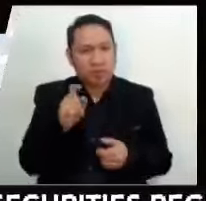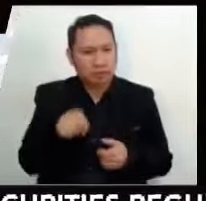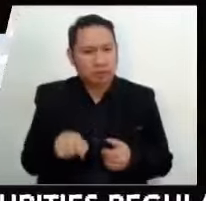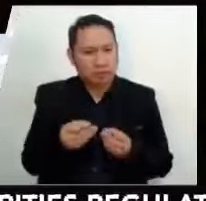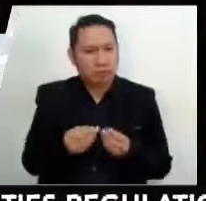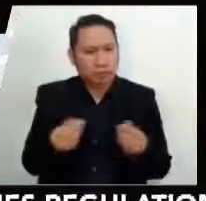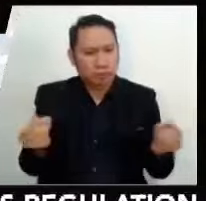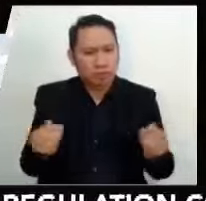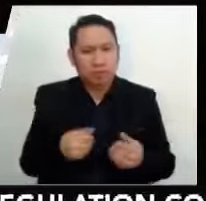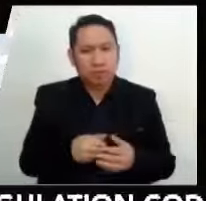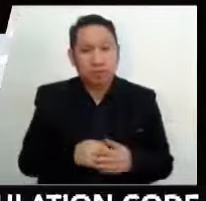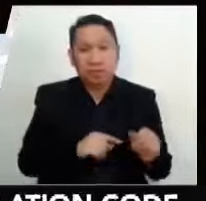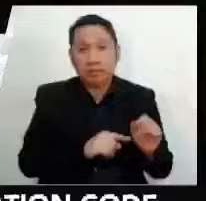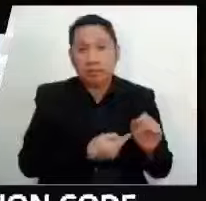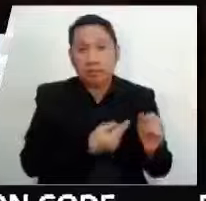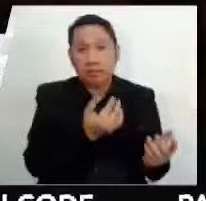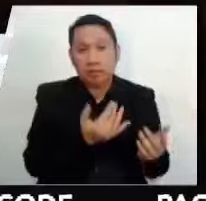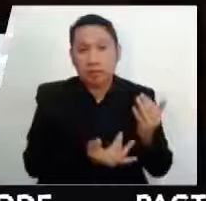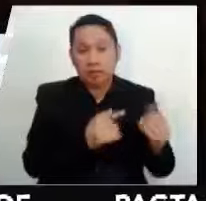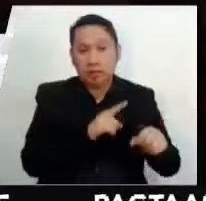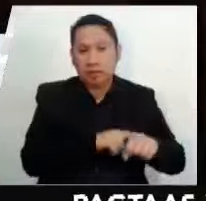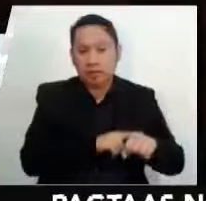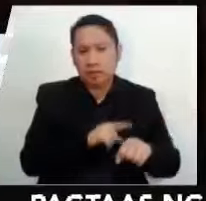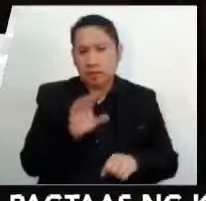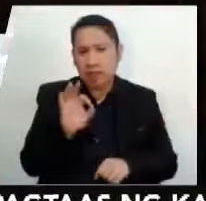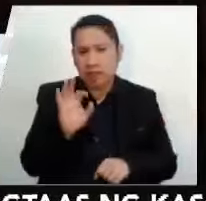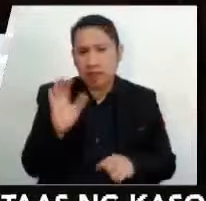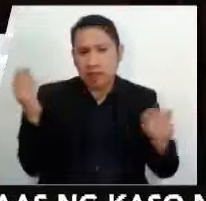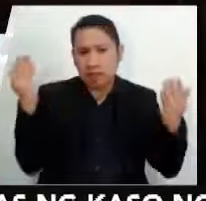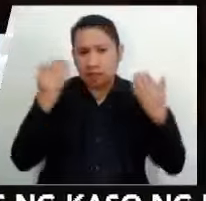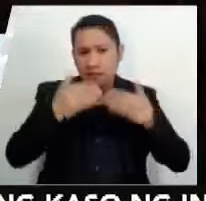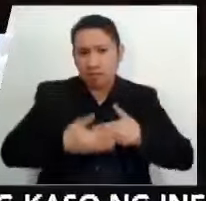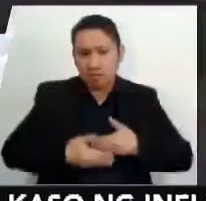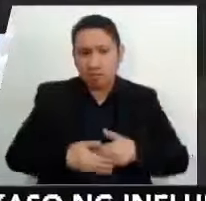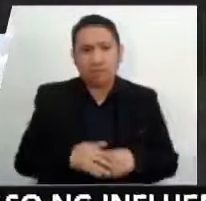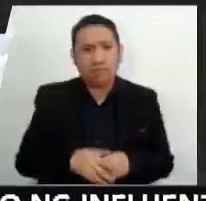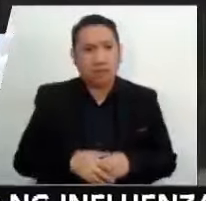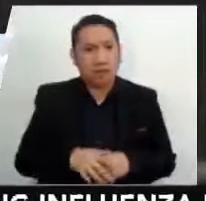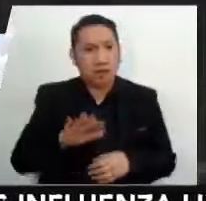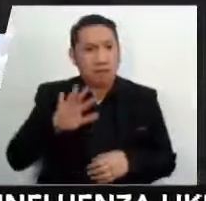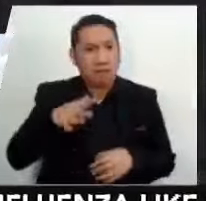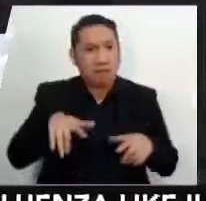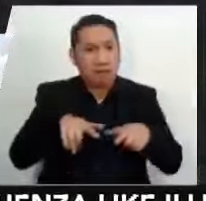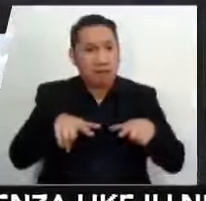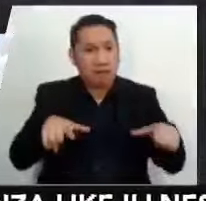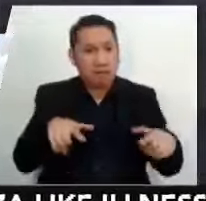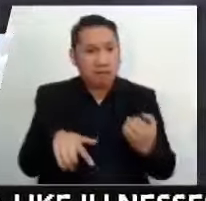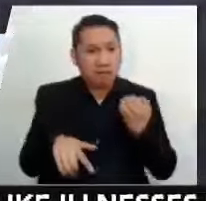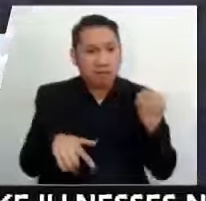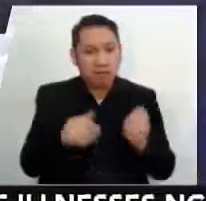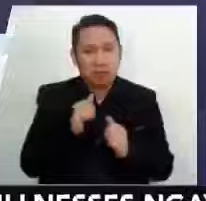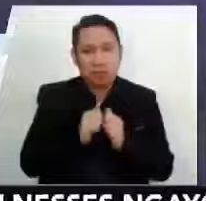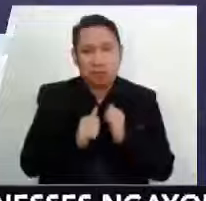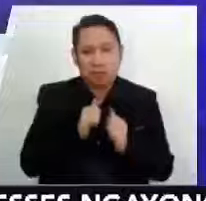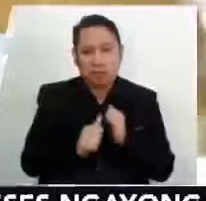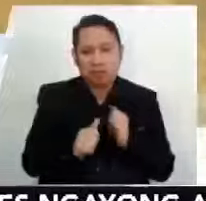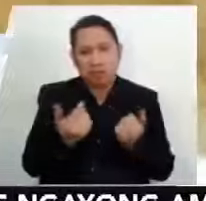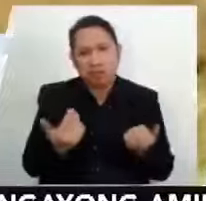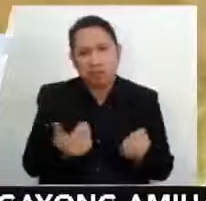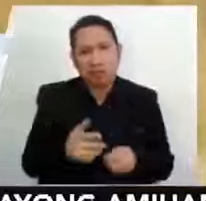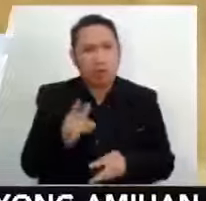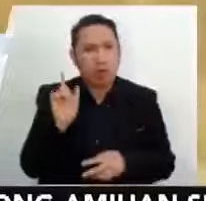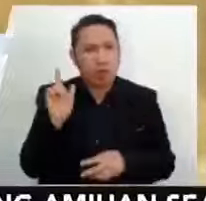nagsimula ang sunog Pasado 9 kagabi na mabilis na itinaas sa ikalimang alarma ibig sabihin hindi bababa sa 20 Truck ng